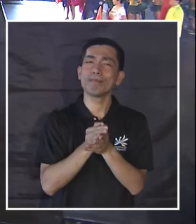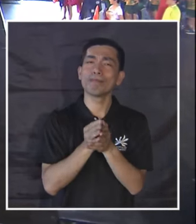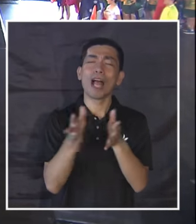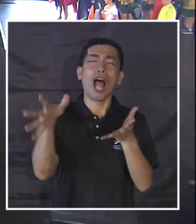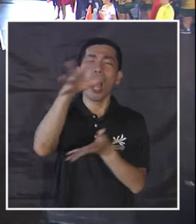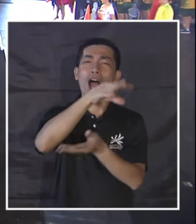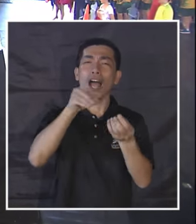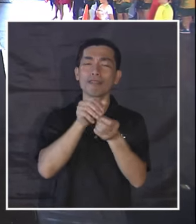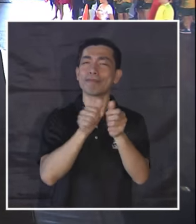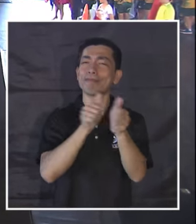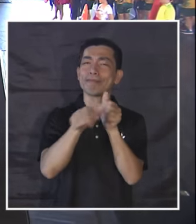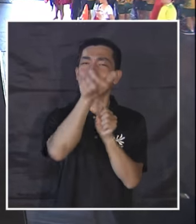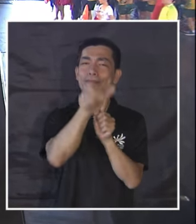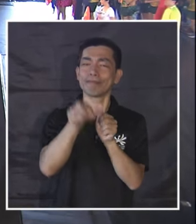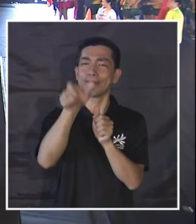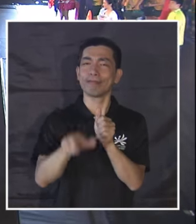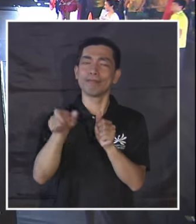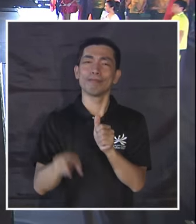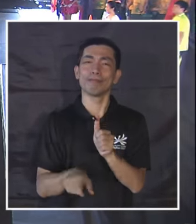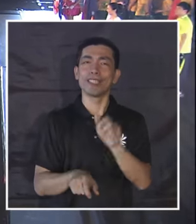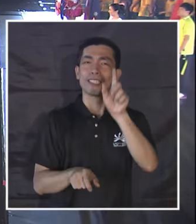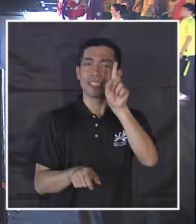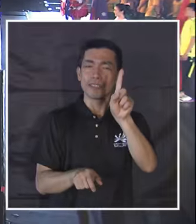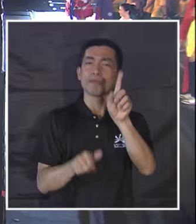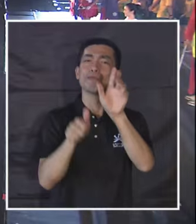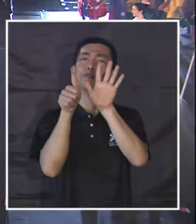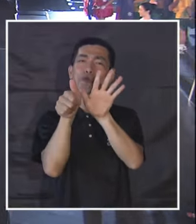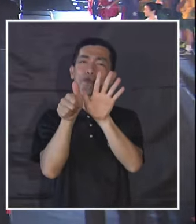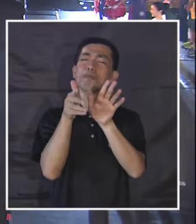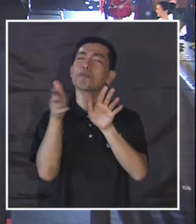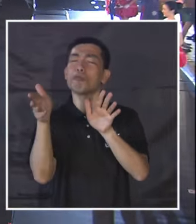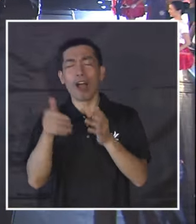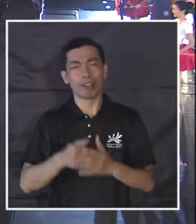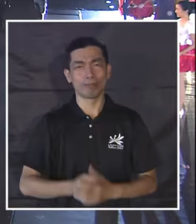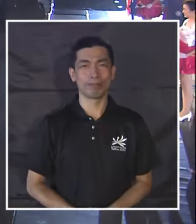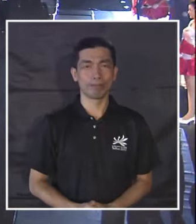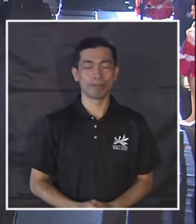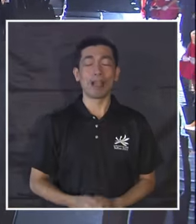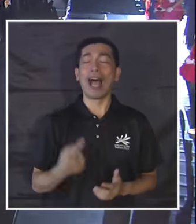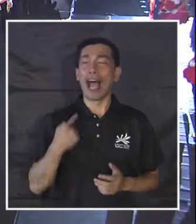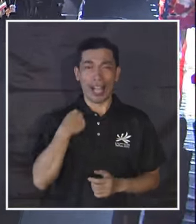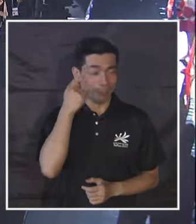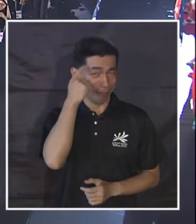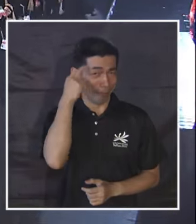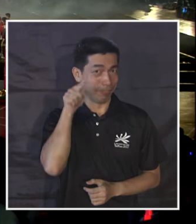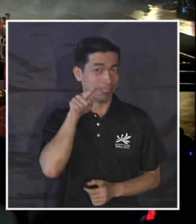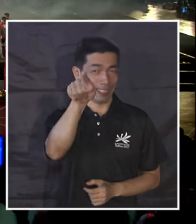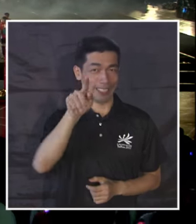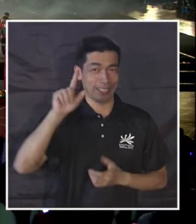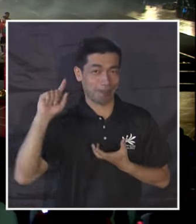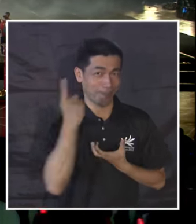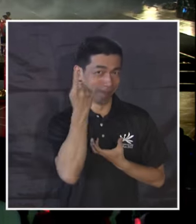161位选手，声势浩大，相信他们一定是志在必得。